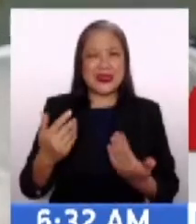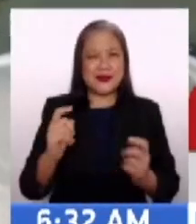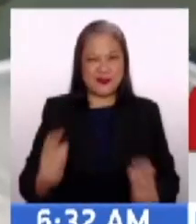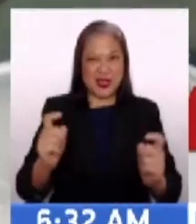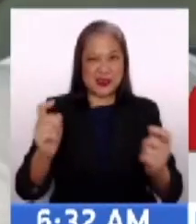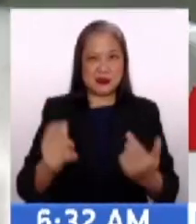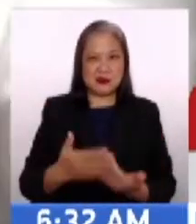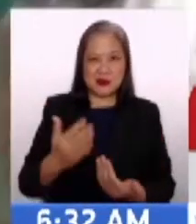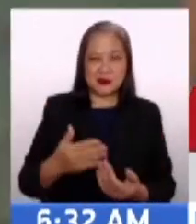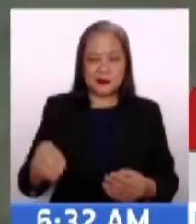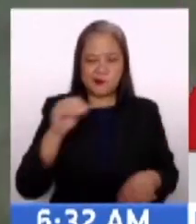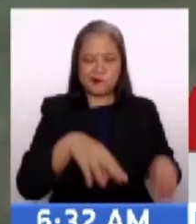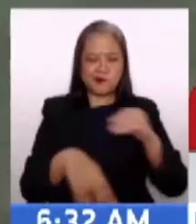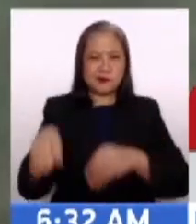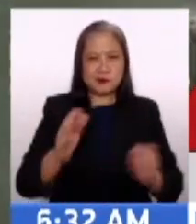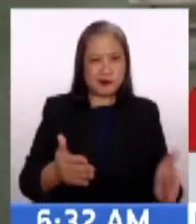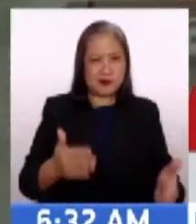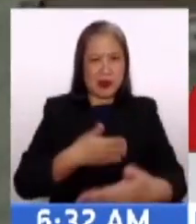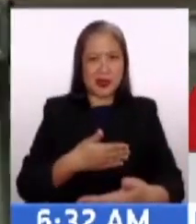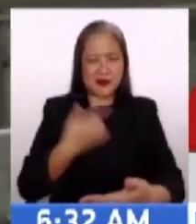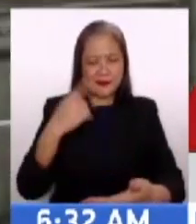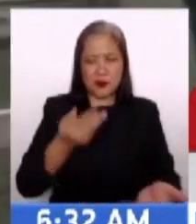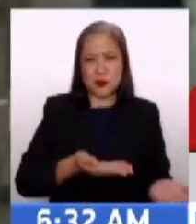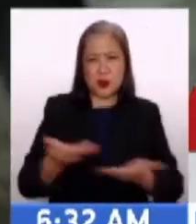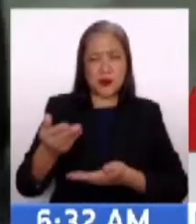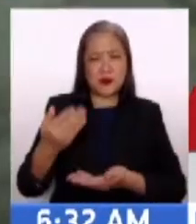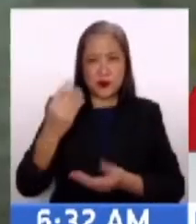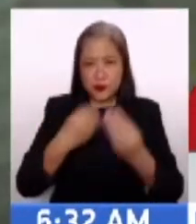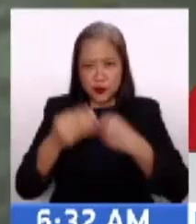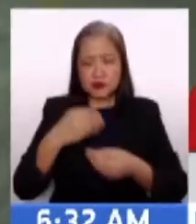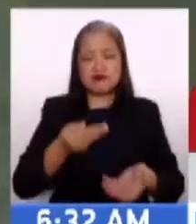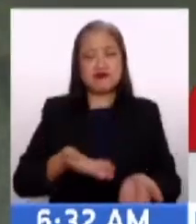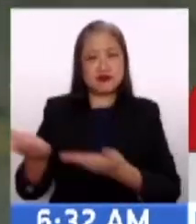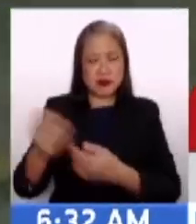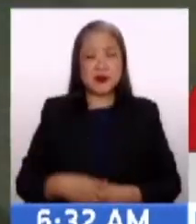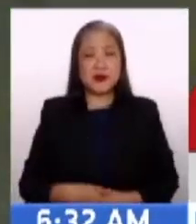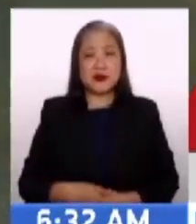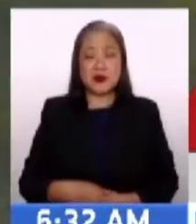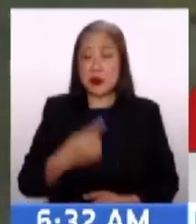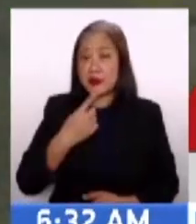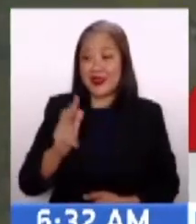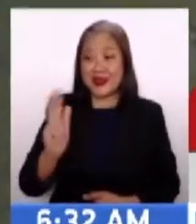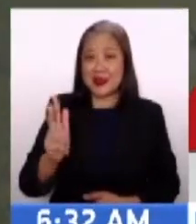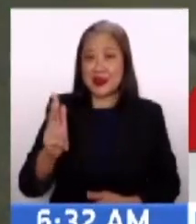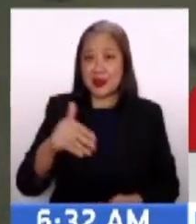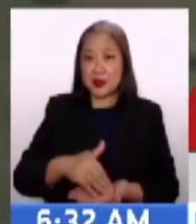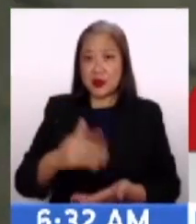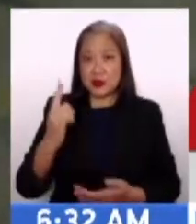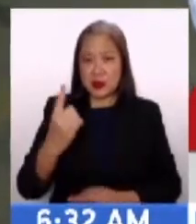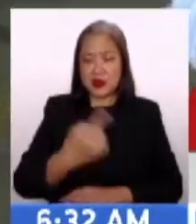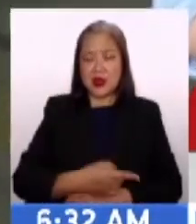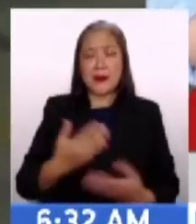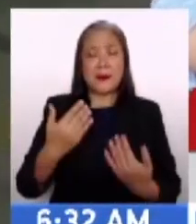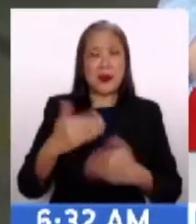po mag-repack ng ating mga relief goods. So, yung nabanggit nyo po na 30,000 a day, ano po, maximum po yan. Mm. Alos